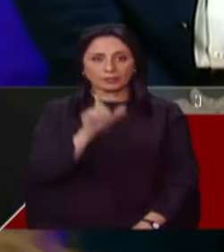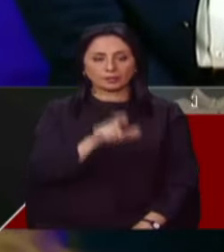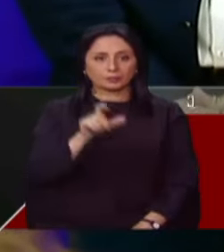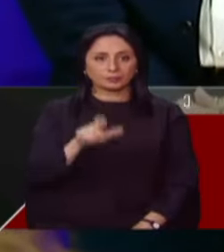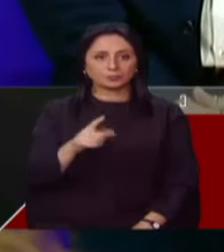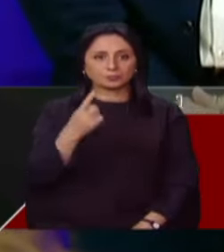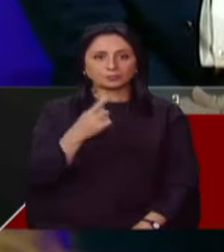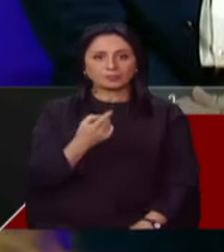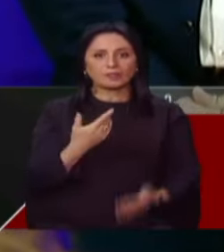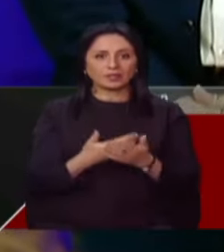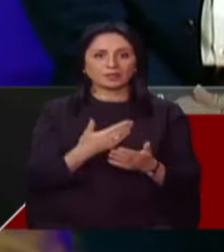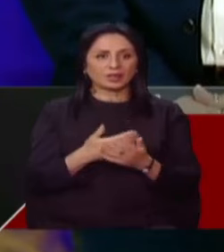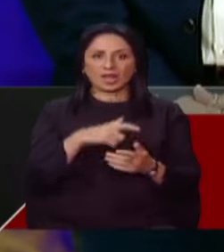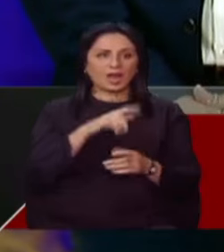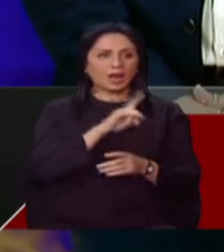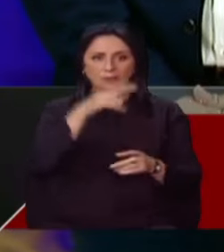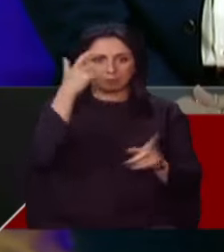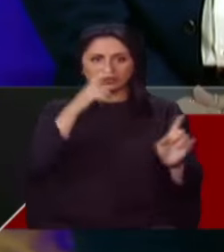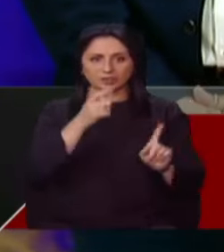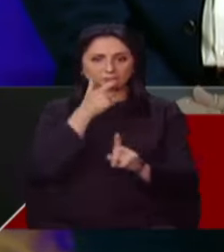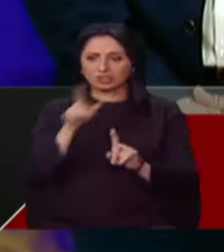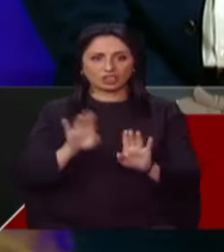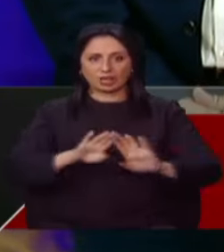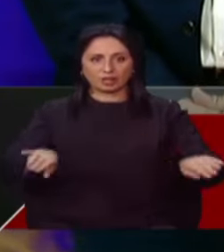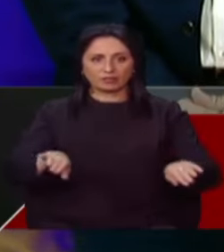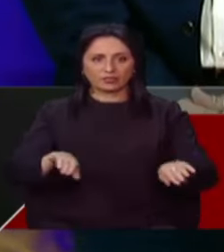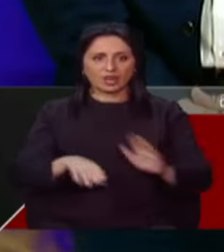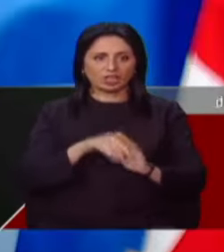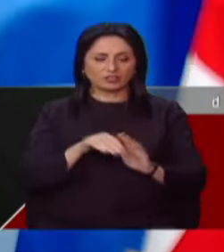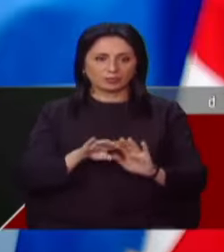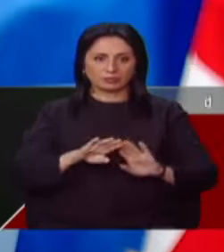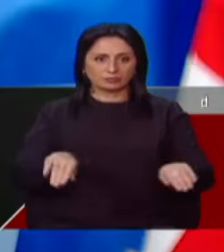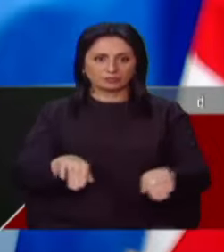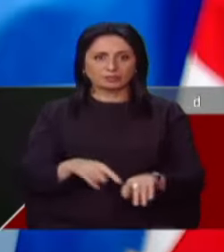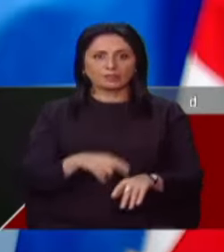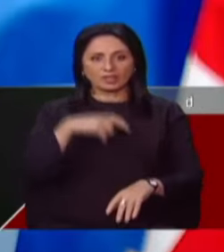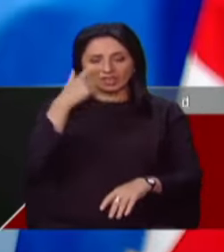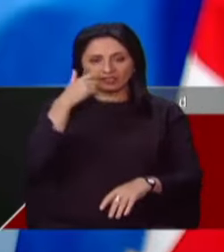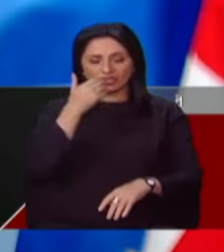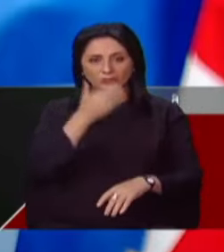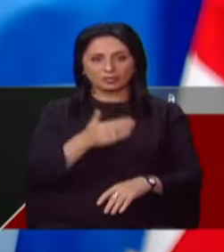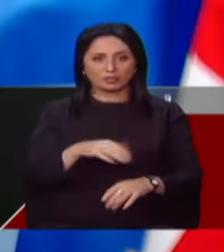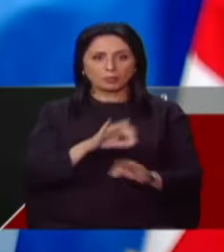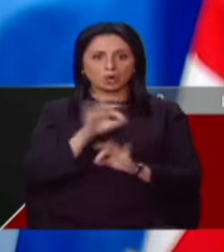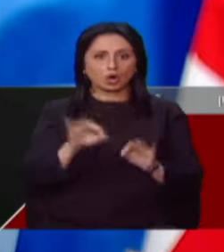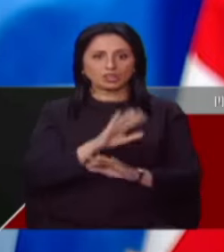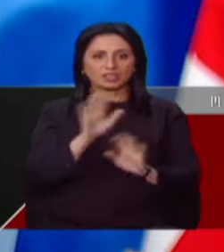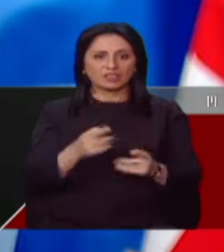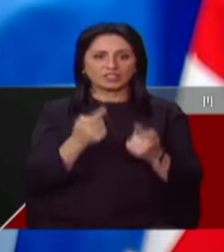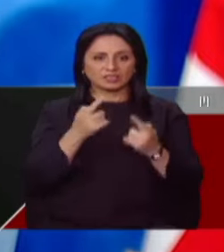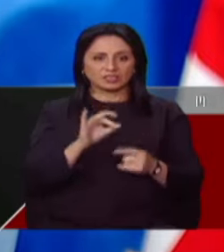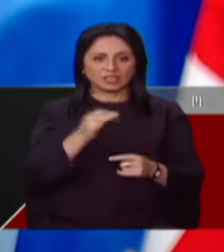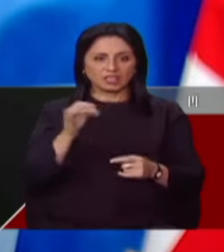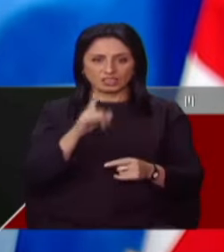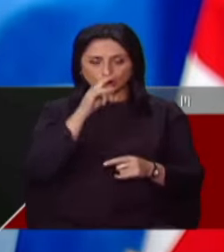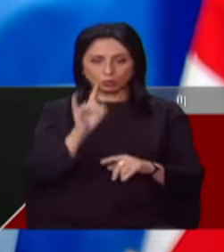ამომრჩეველი პირობითად არც ბიძინა და არც მიშა მაქსიმალურად არჩევნებს. ბიძინა ივანიშვილი და მისი პროექტი არის ყველაზე დიდი